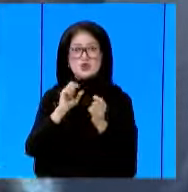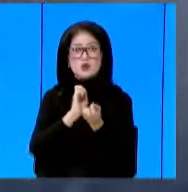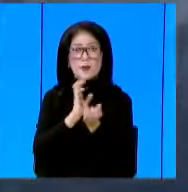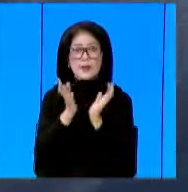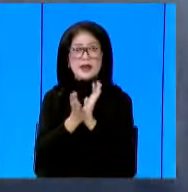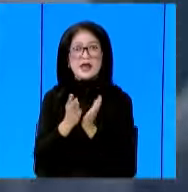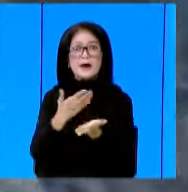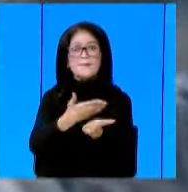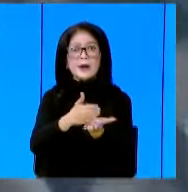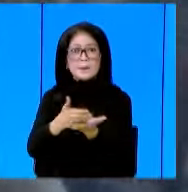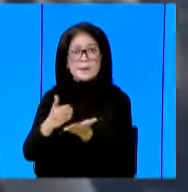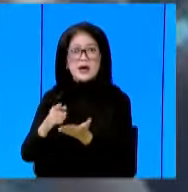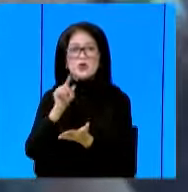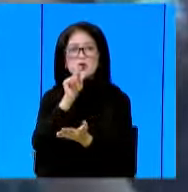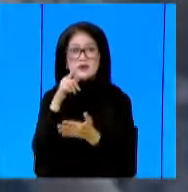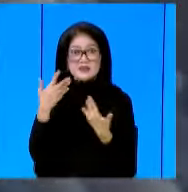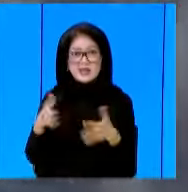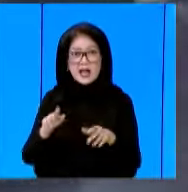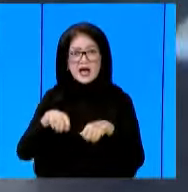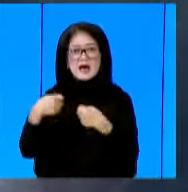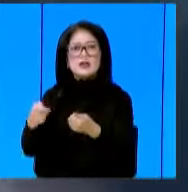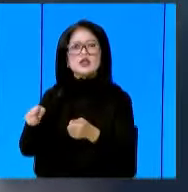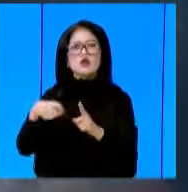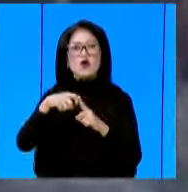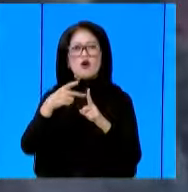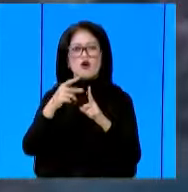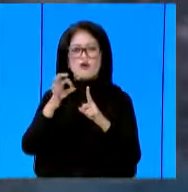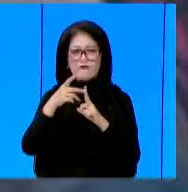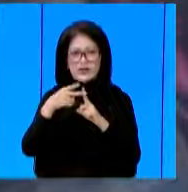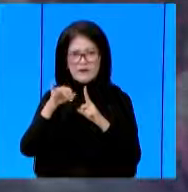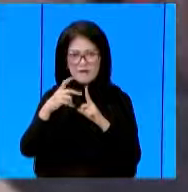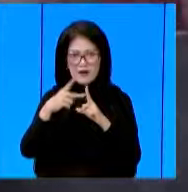Aksi bagi-bagi itu dilakukan usai Gibran mengunjungi kediaman Kofifah Indar Parawansa.